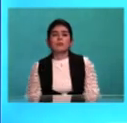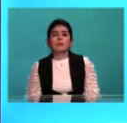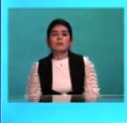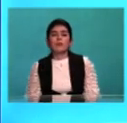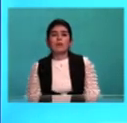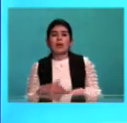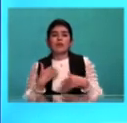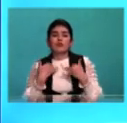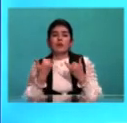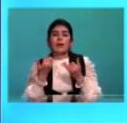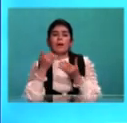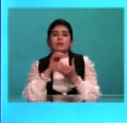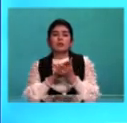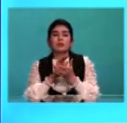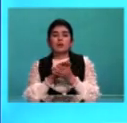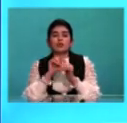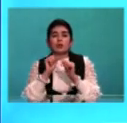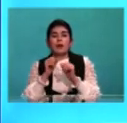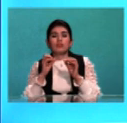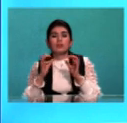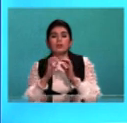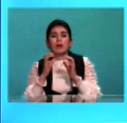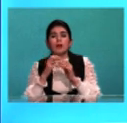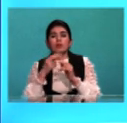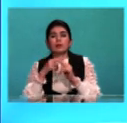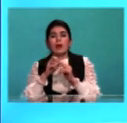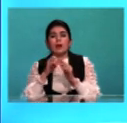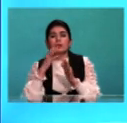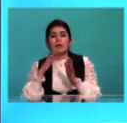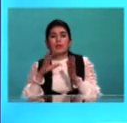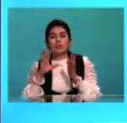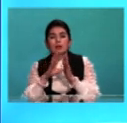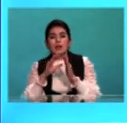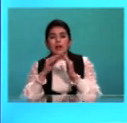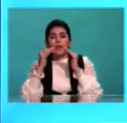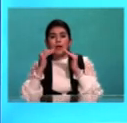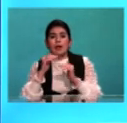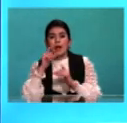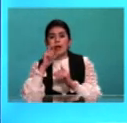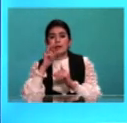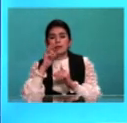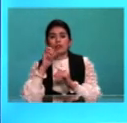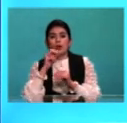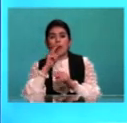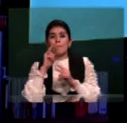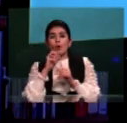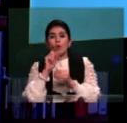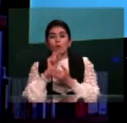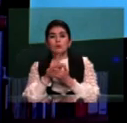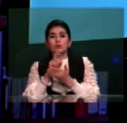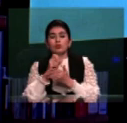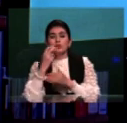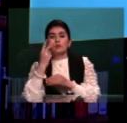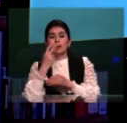Сейчас мы познакомимся со способами защиты данных в электронной таблице Excel. Мы рассмотрим с вами упражнение 2